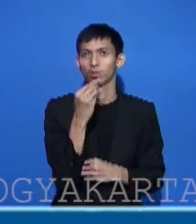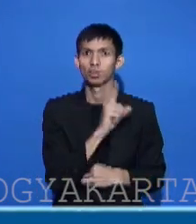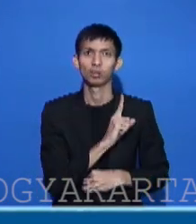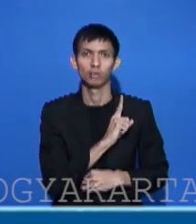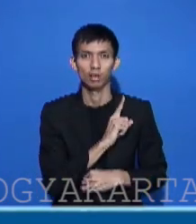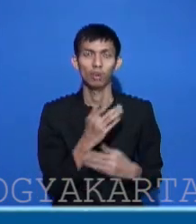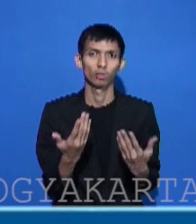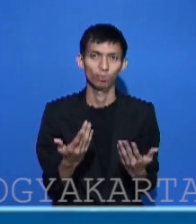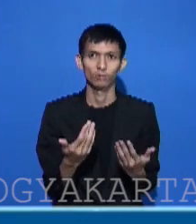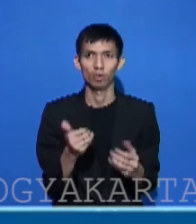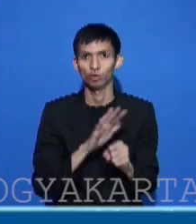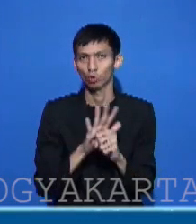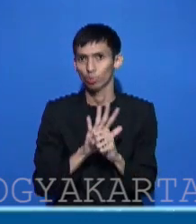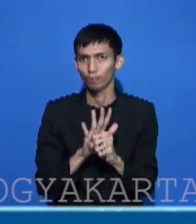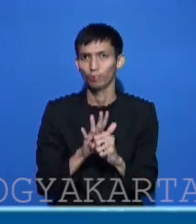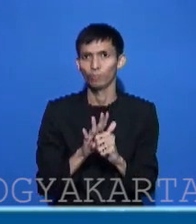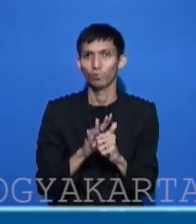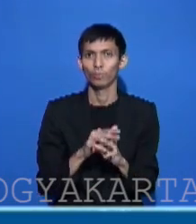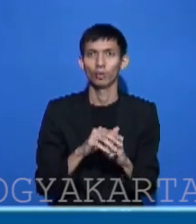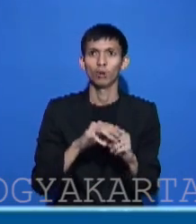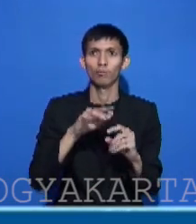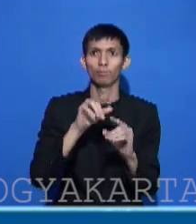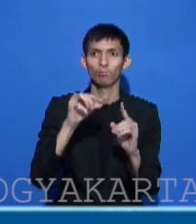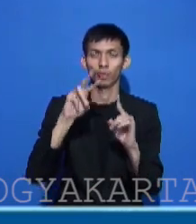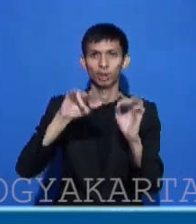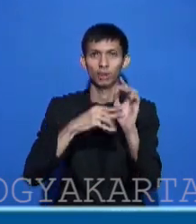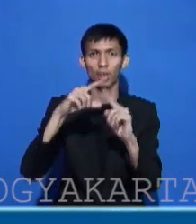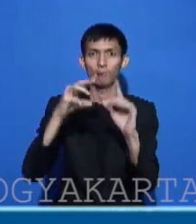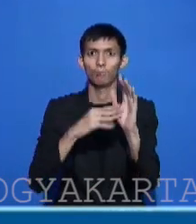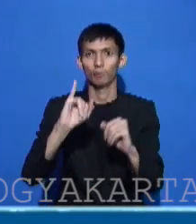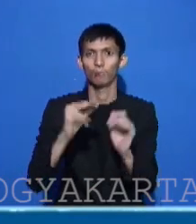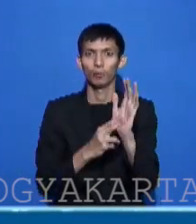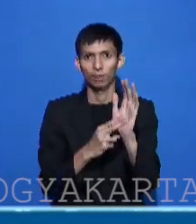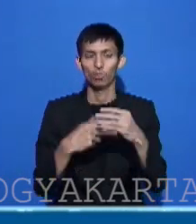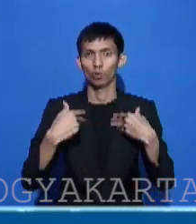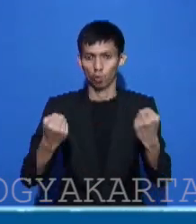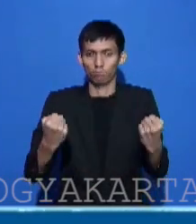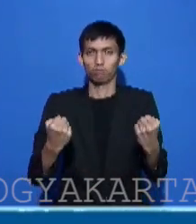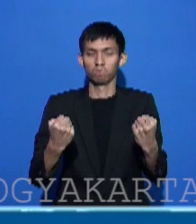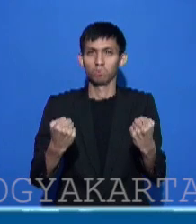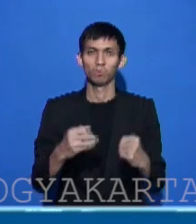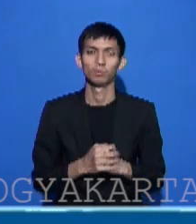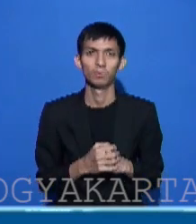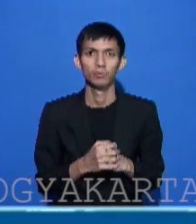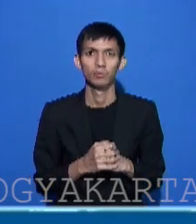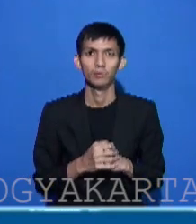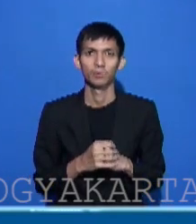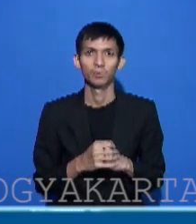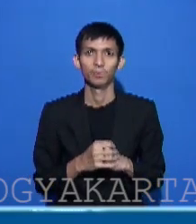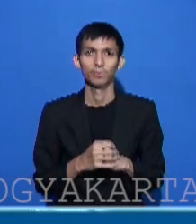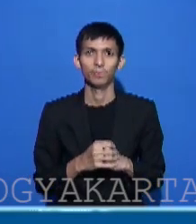vitamin ingkang dipun betah gentining badan keporo pisang meniko mojotakan satu galingwo ingkang katadipun